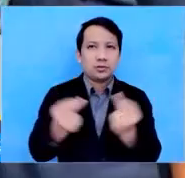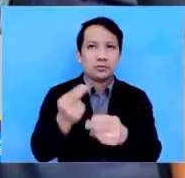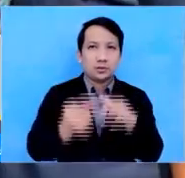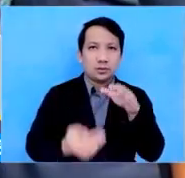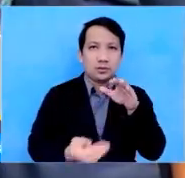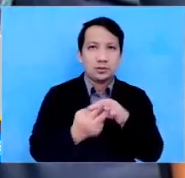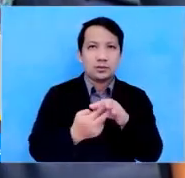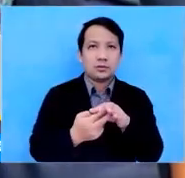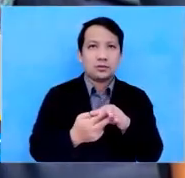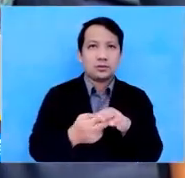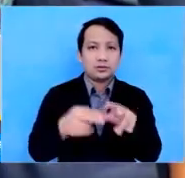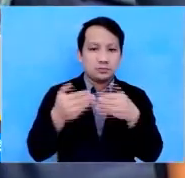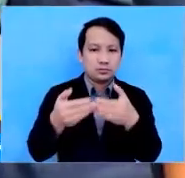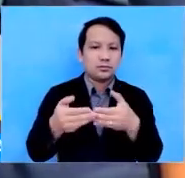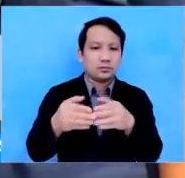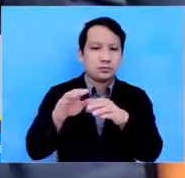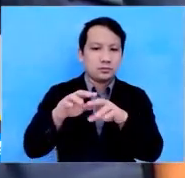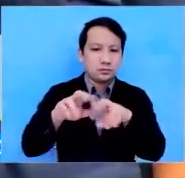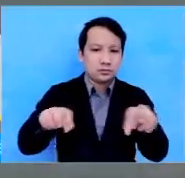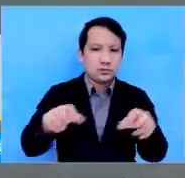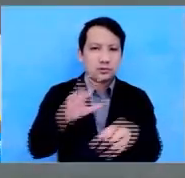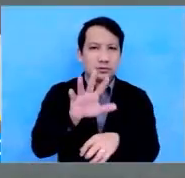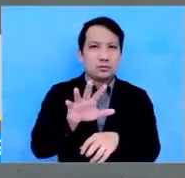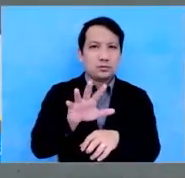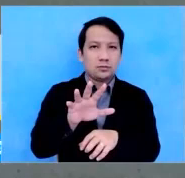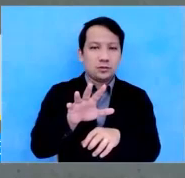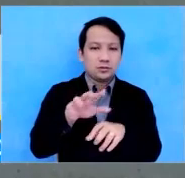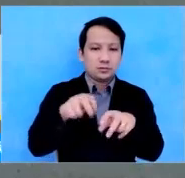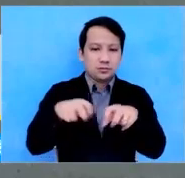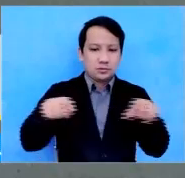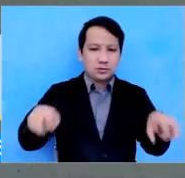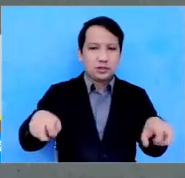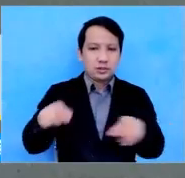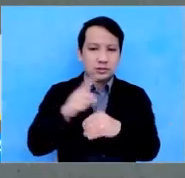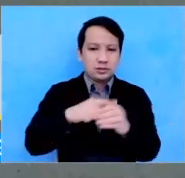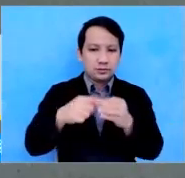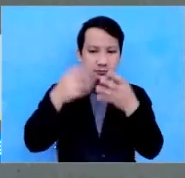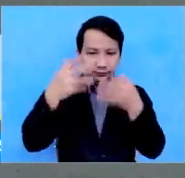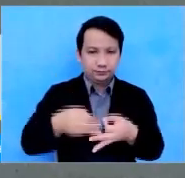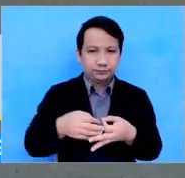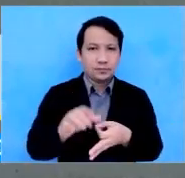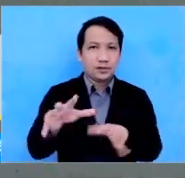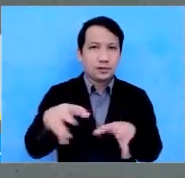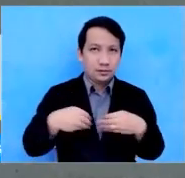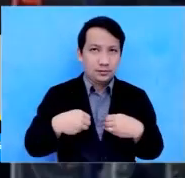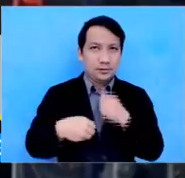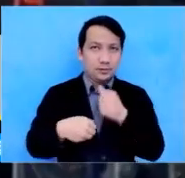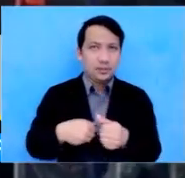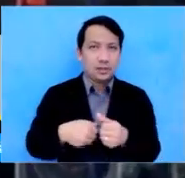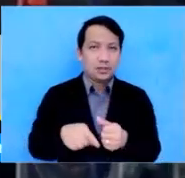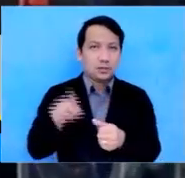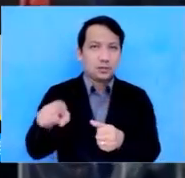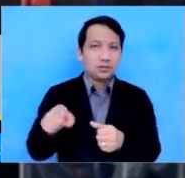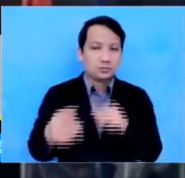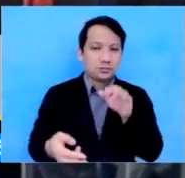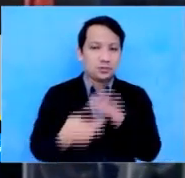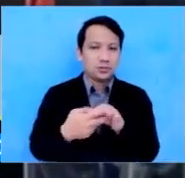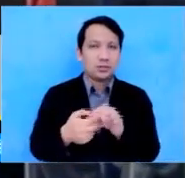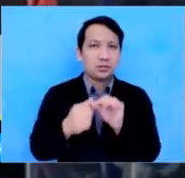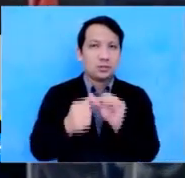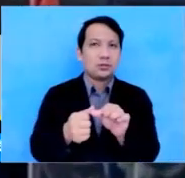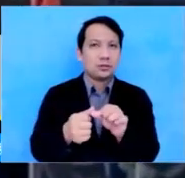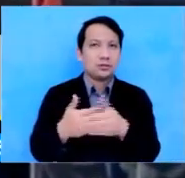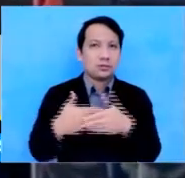pwesto sasalain ng bubuing 5-man committee na magdedesisyon kung tatanggapin ba o hindi ang resignation